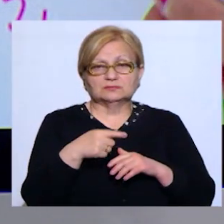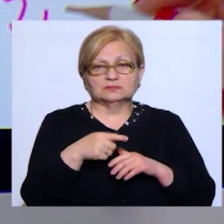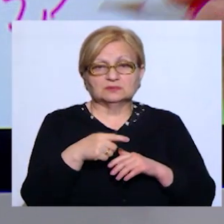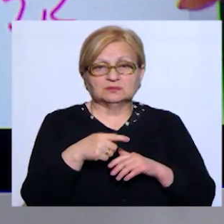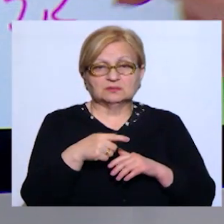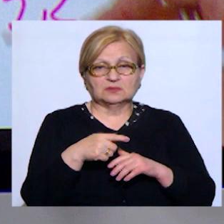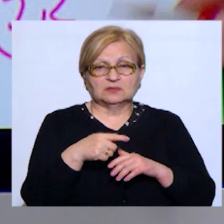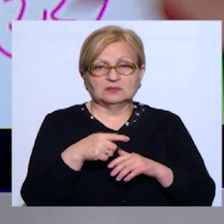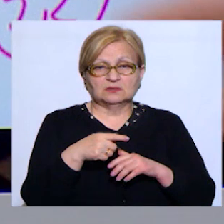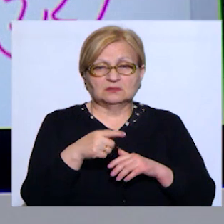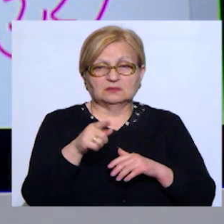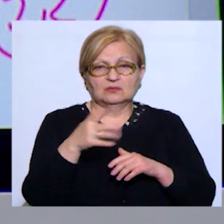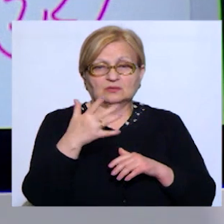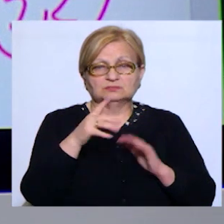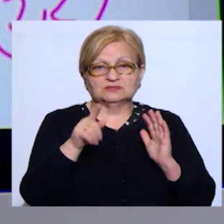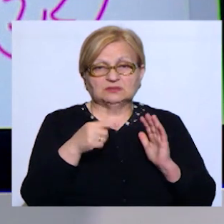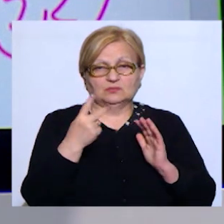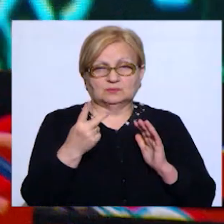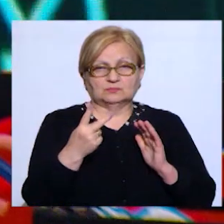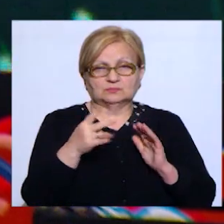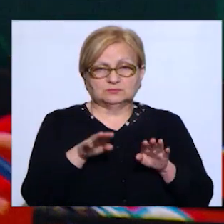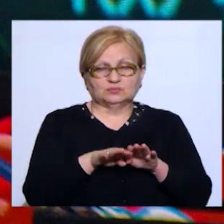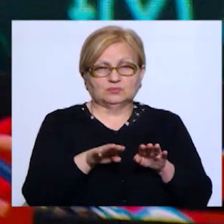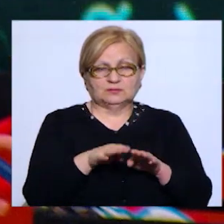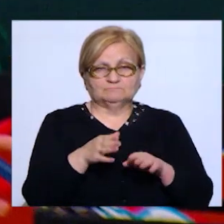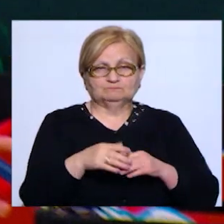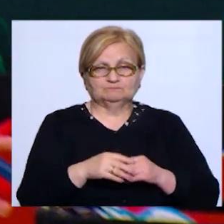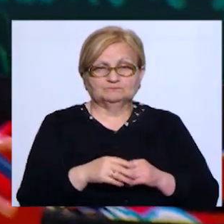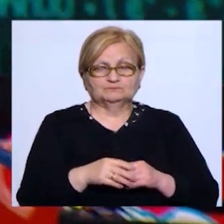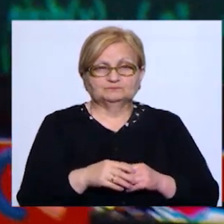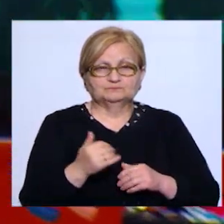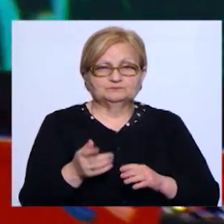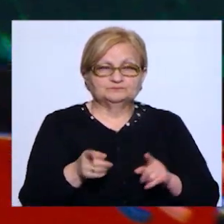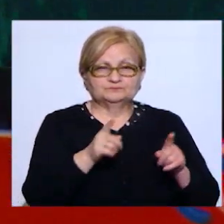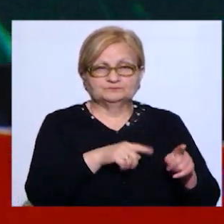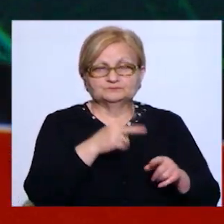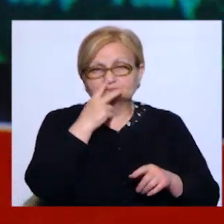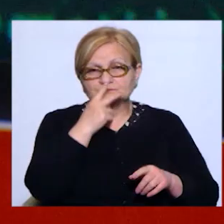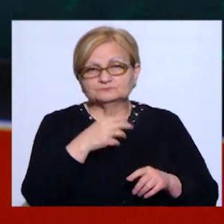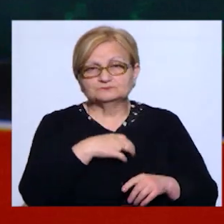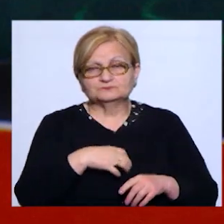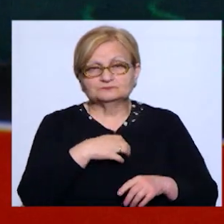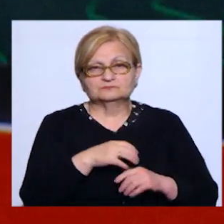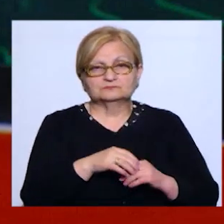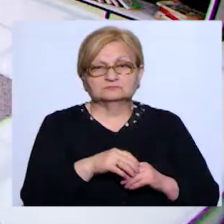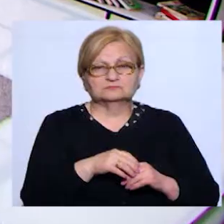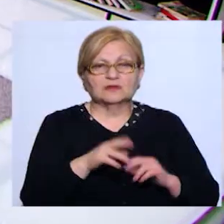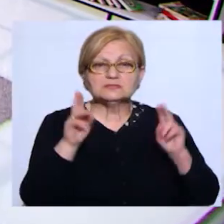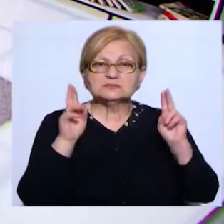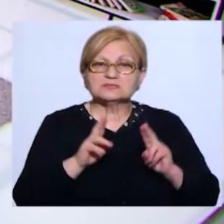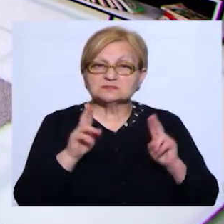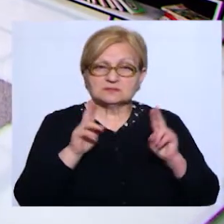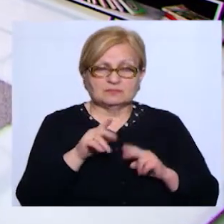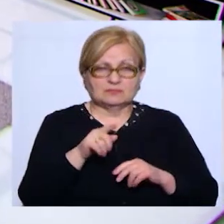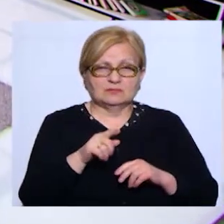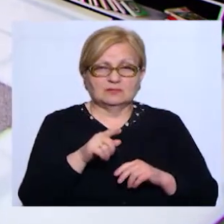ეს მონაკვეთი ნაწილი არის 5.2-ის ტოლი. ახლა გადავიდეთ აი ესეთი ძალიან მნიშვნელოვანი წესებზე, მინდა